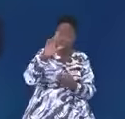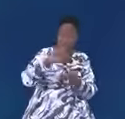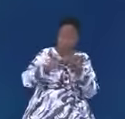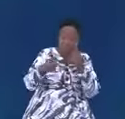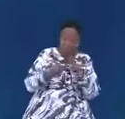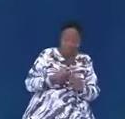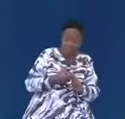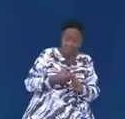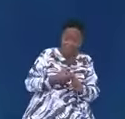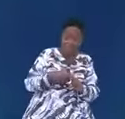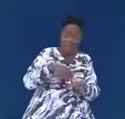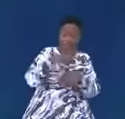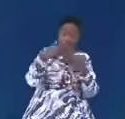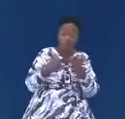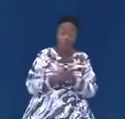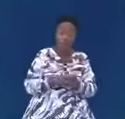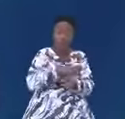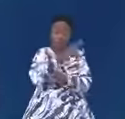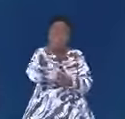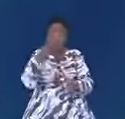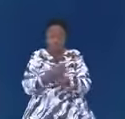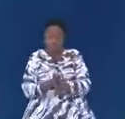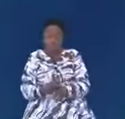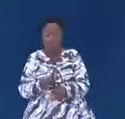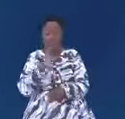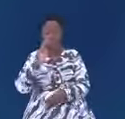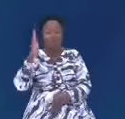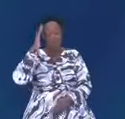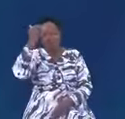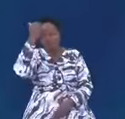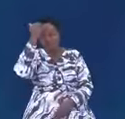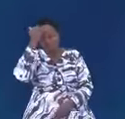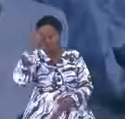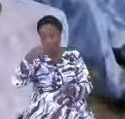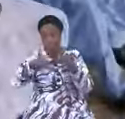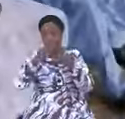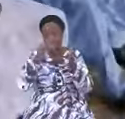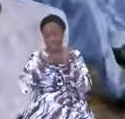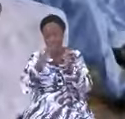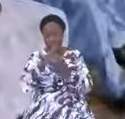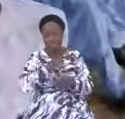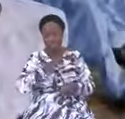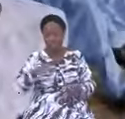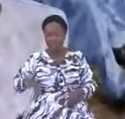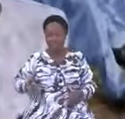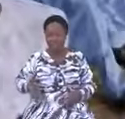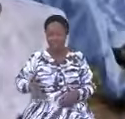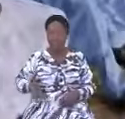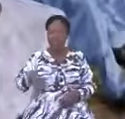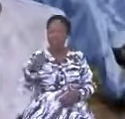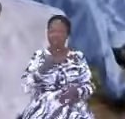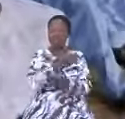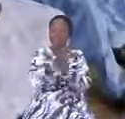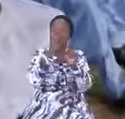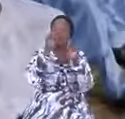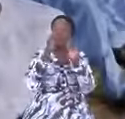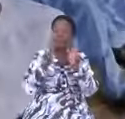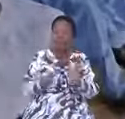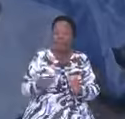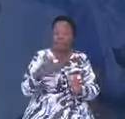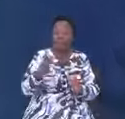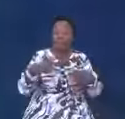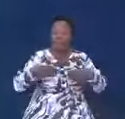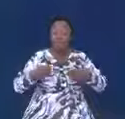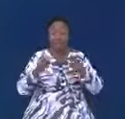connaissent jésus christ le sauveur le guérisseur le libérateur